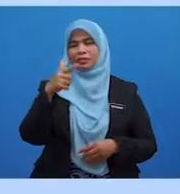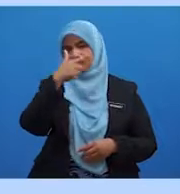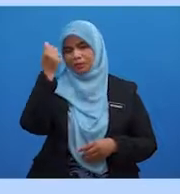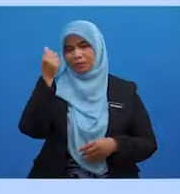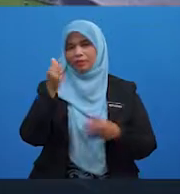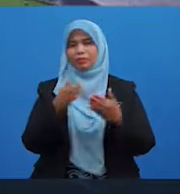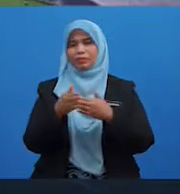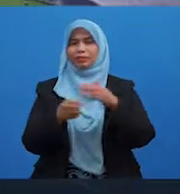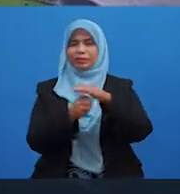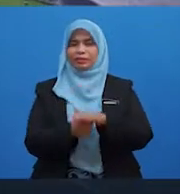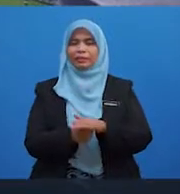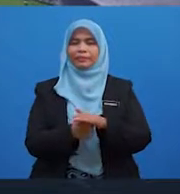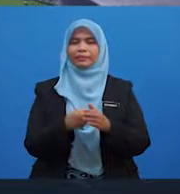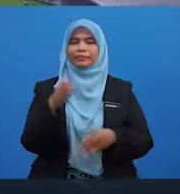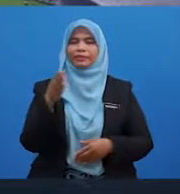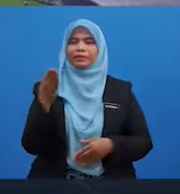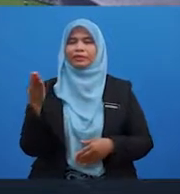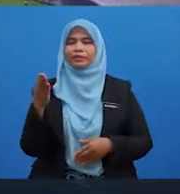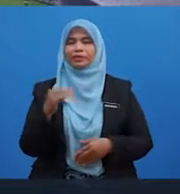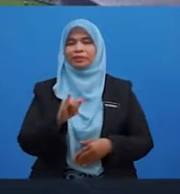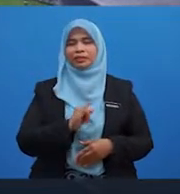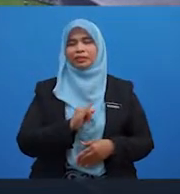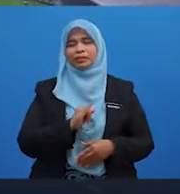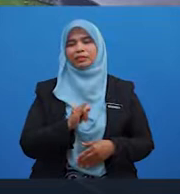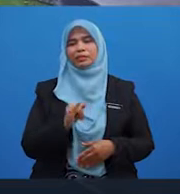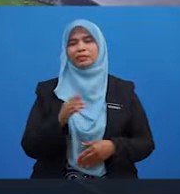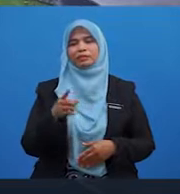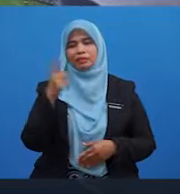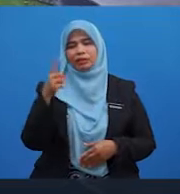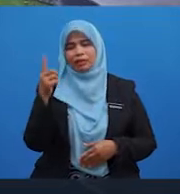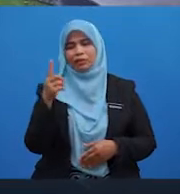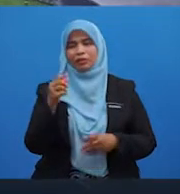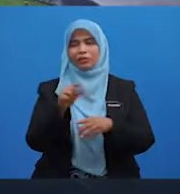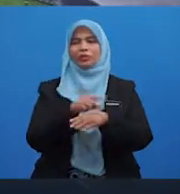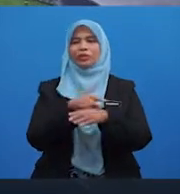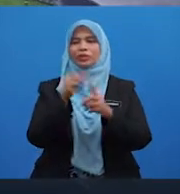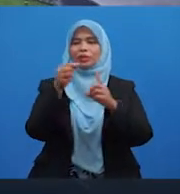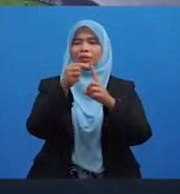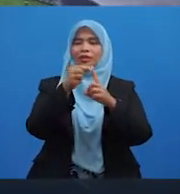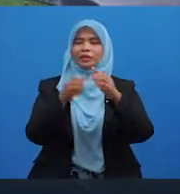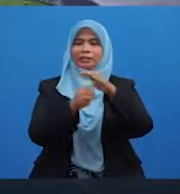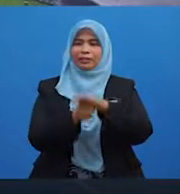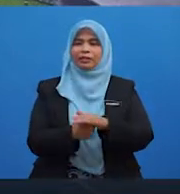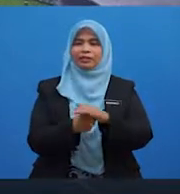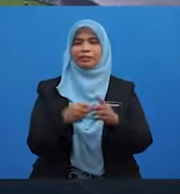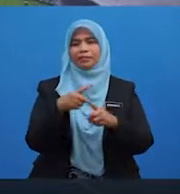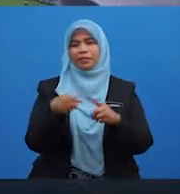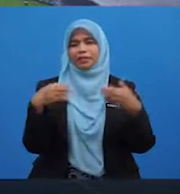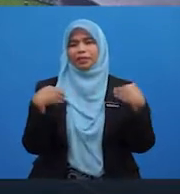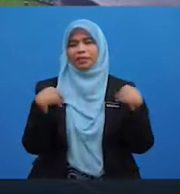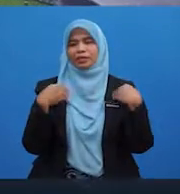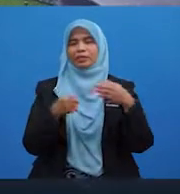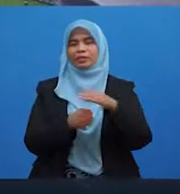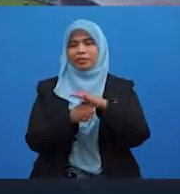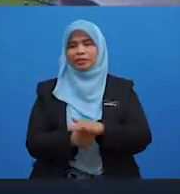stres? Kebiasaannya, individu sering menggunakan perkataan stres apabila wujud tekanan dan berasa